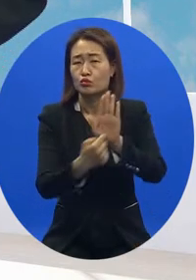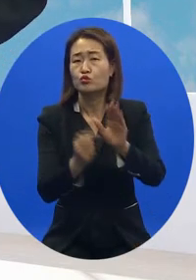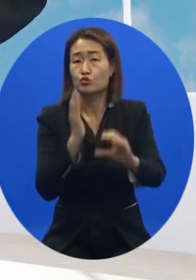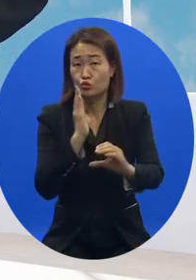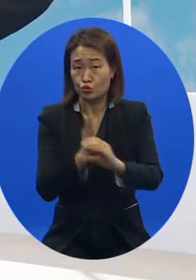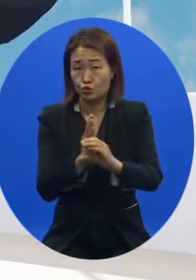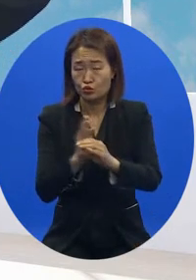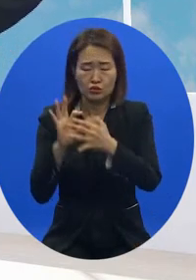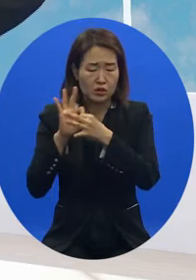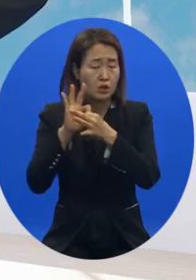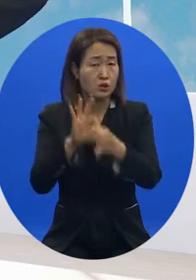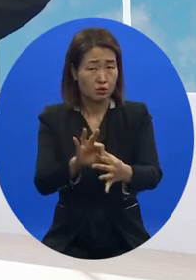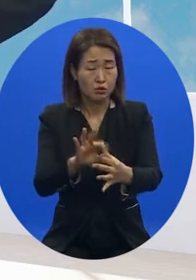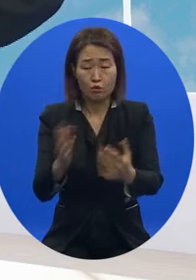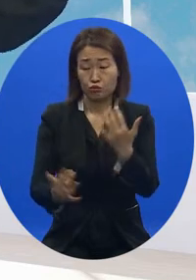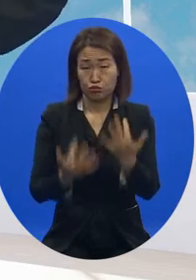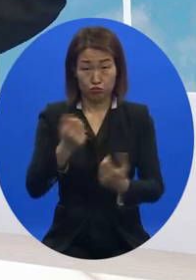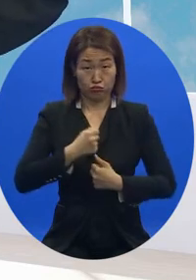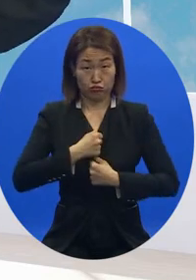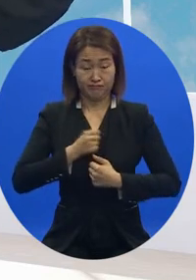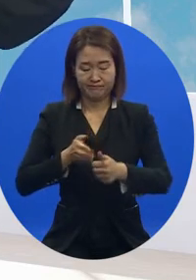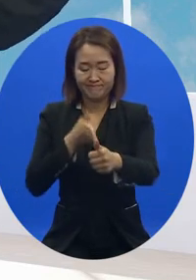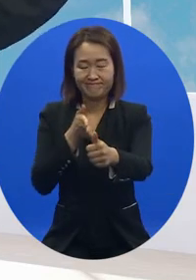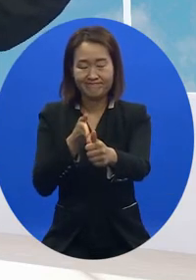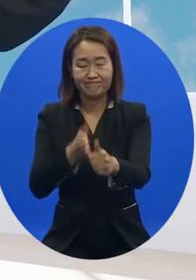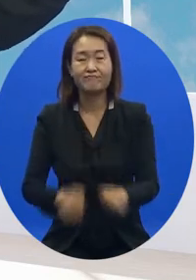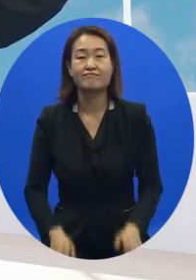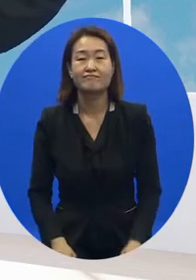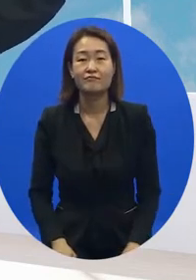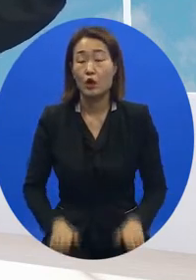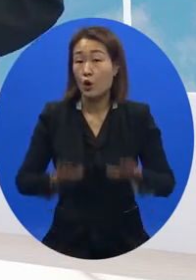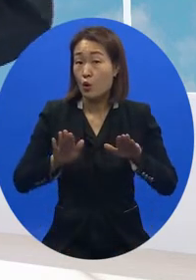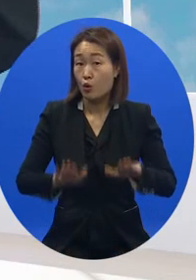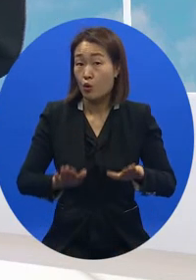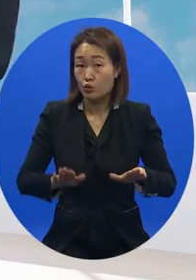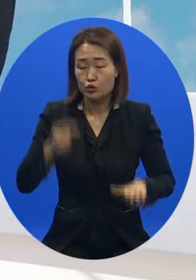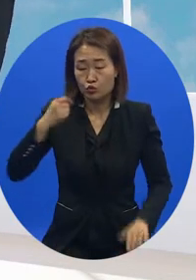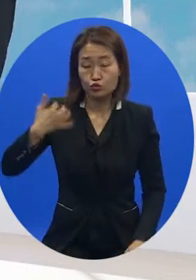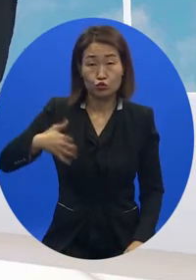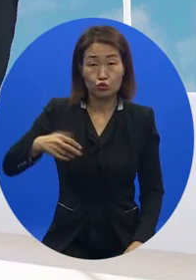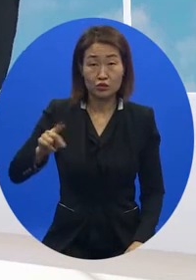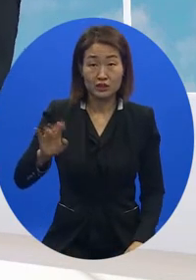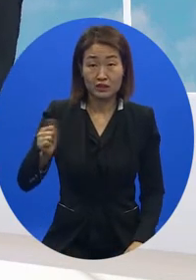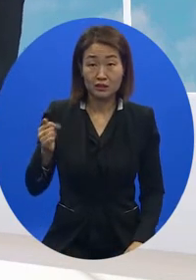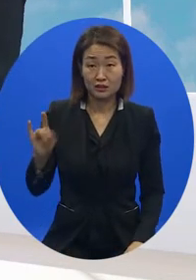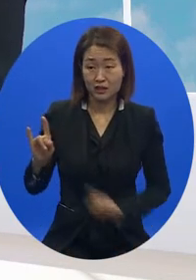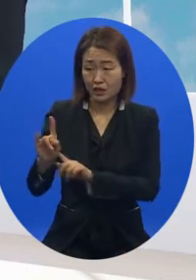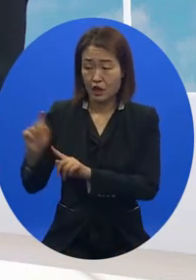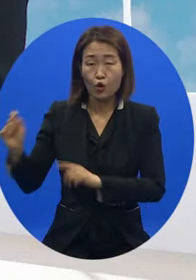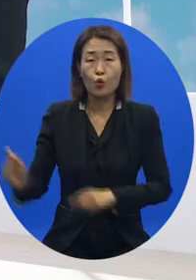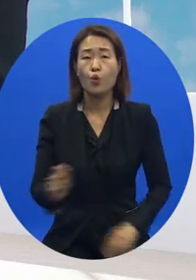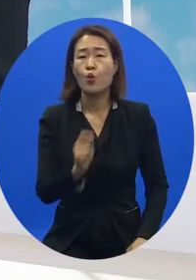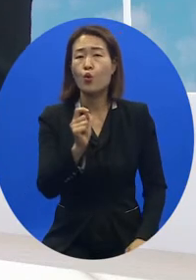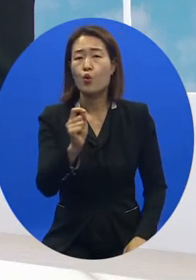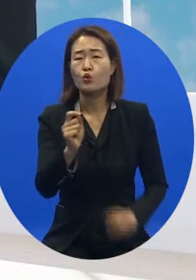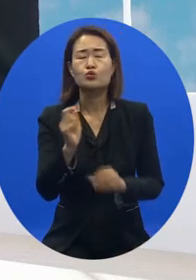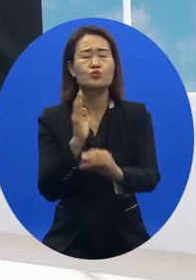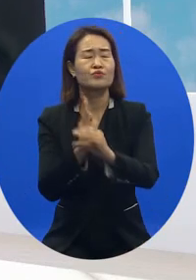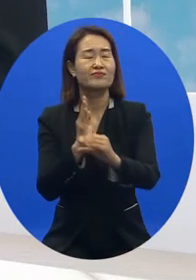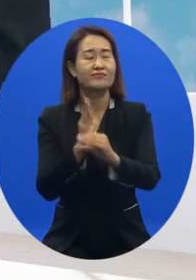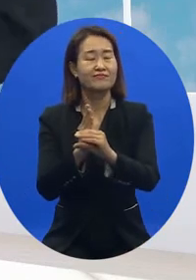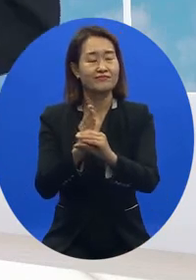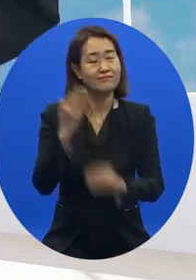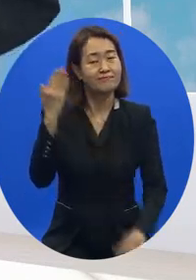중심으로 대기는 더 건조해지니까요. 화재 예방에 주의하셔야겠습니다. 오늘은 중국 상해 부근에 위치한 고기압의 영향으로